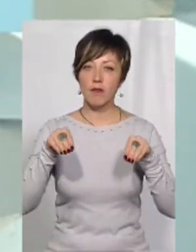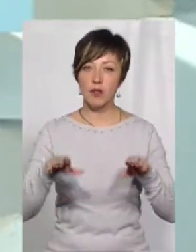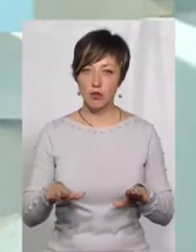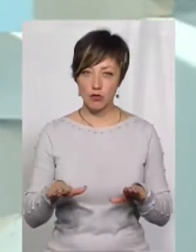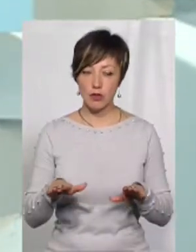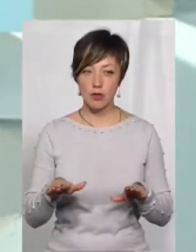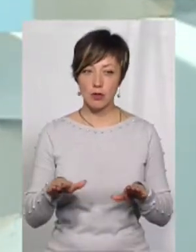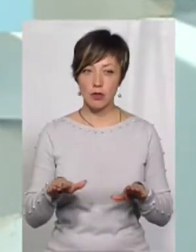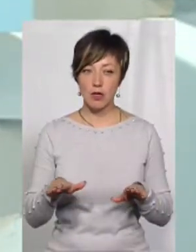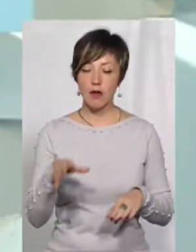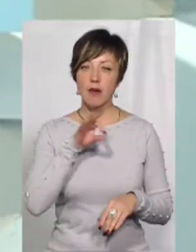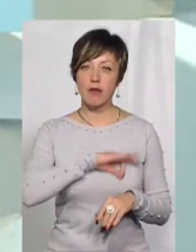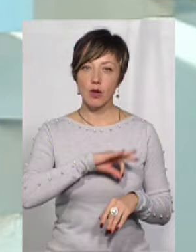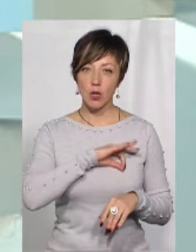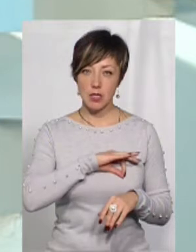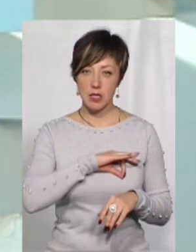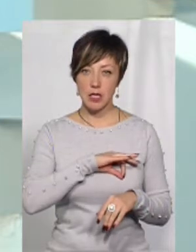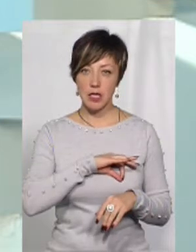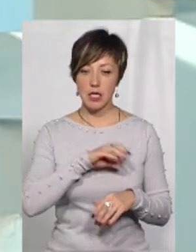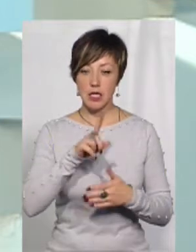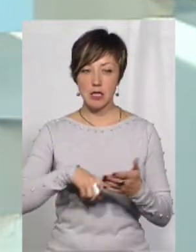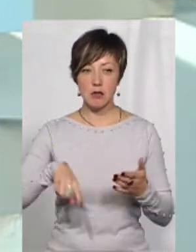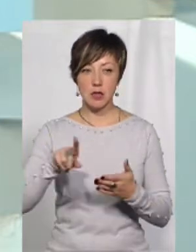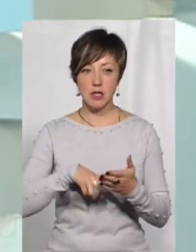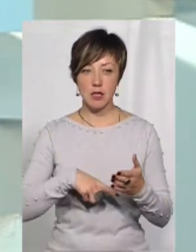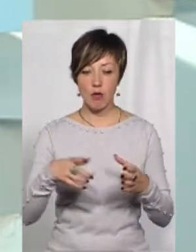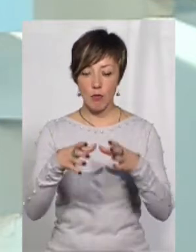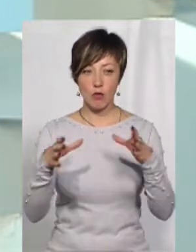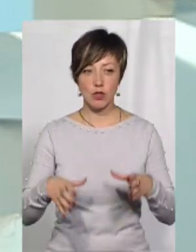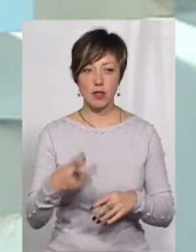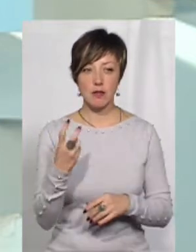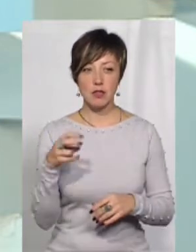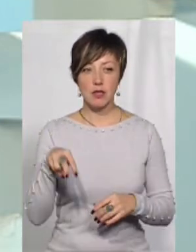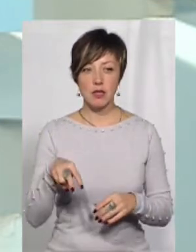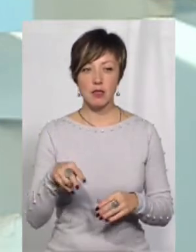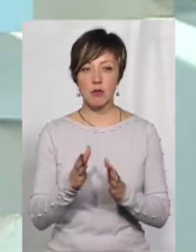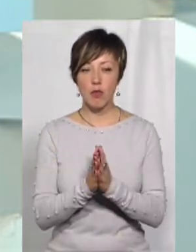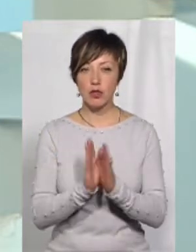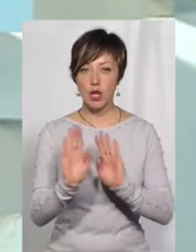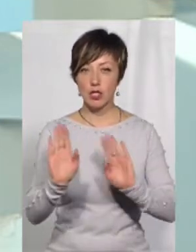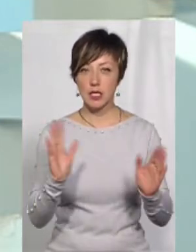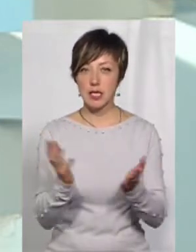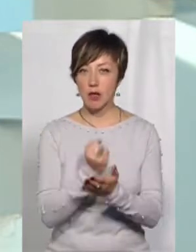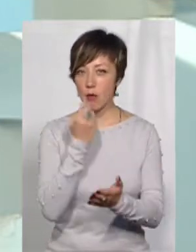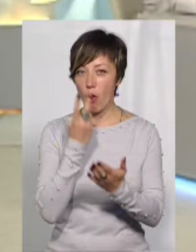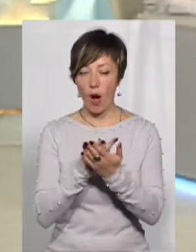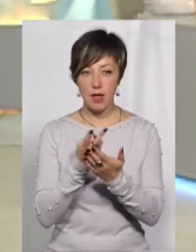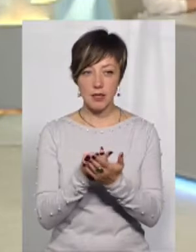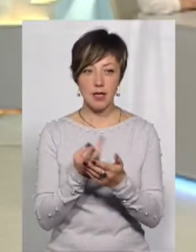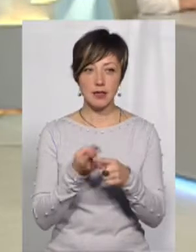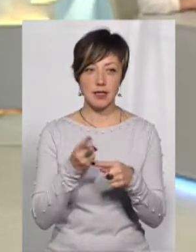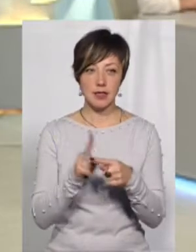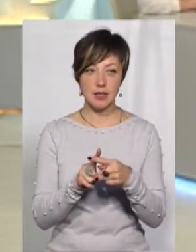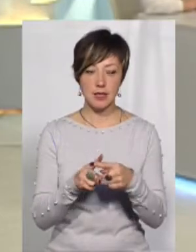вирішили використати списані бочки 200-літрові, які списував. Я попрошу режисерів знайти, показати нам